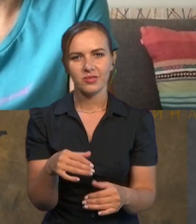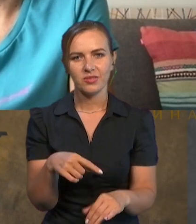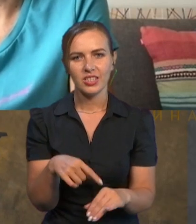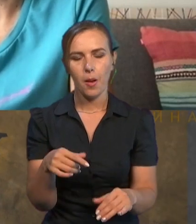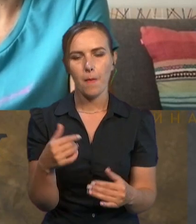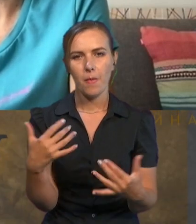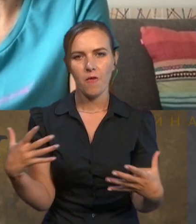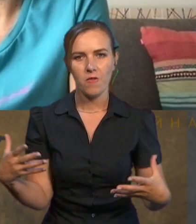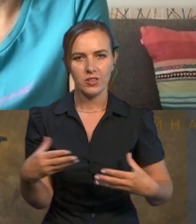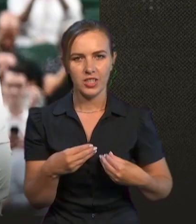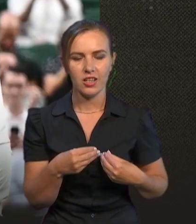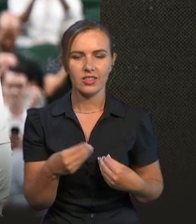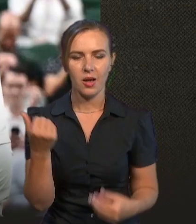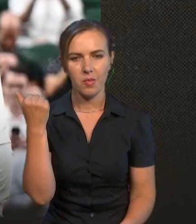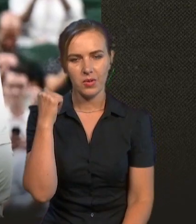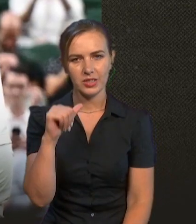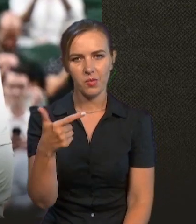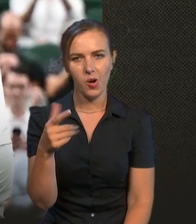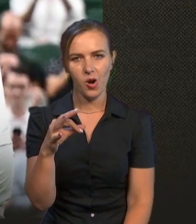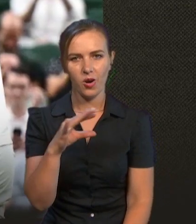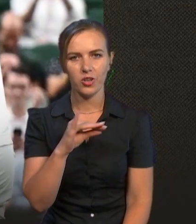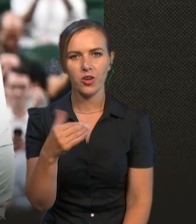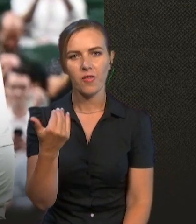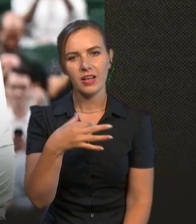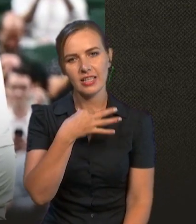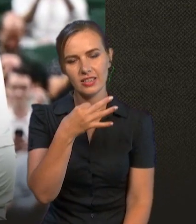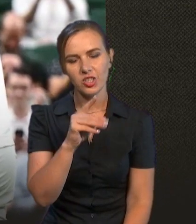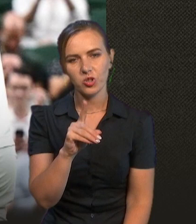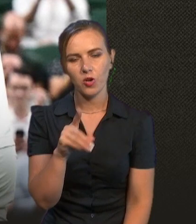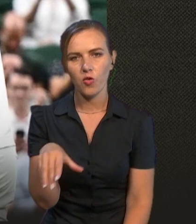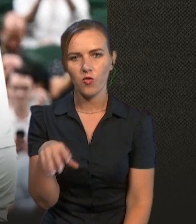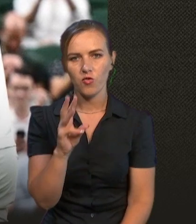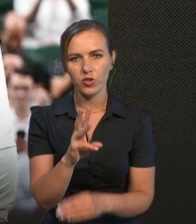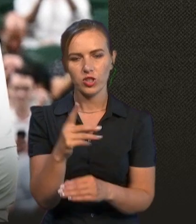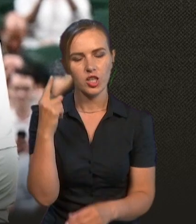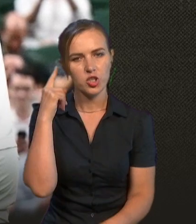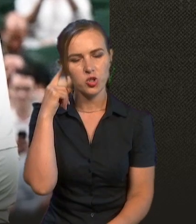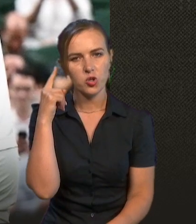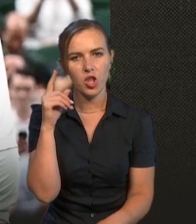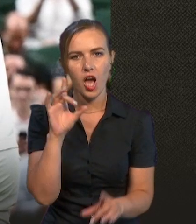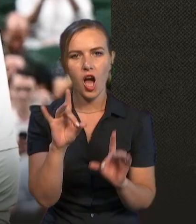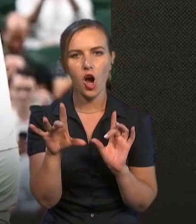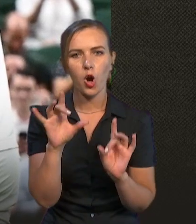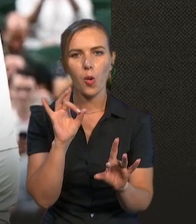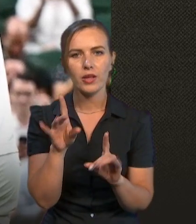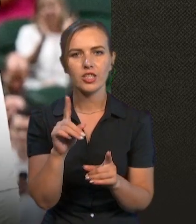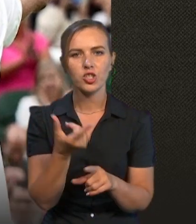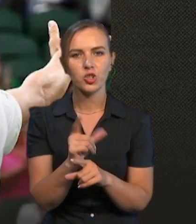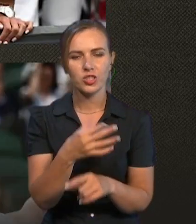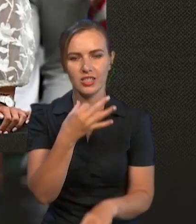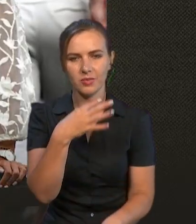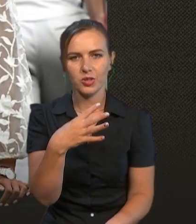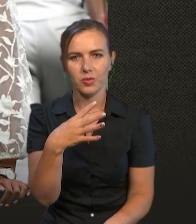перемогою. Ви сказали, щойно у сюжеті ми чули коментар, що дуже сподобалось